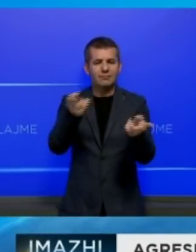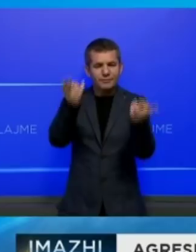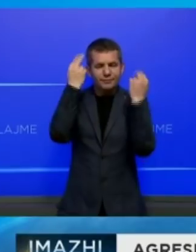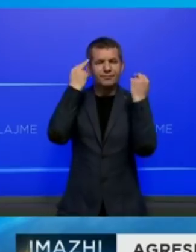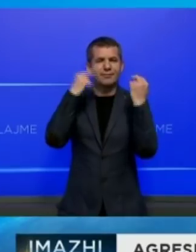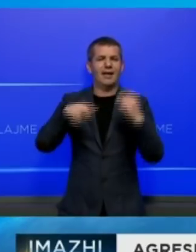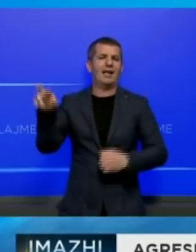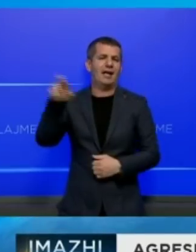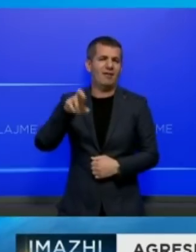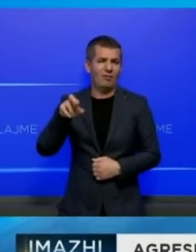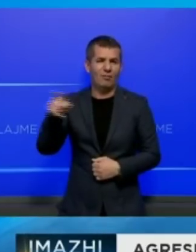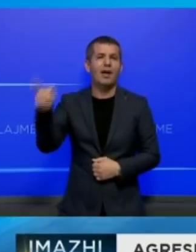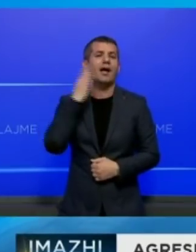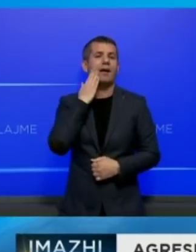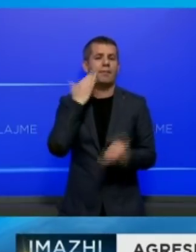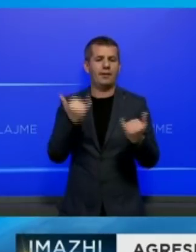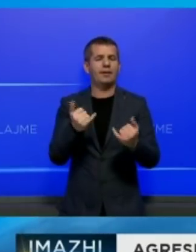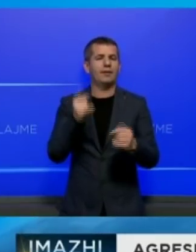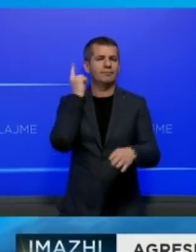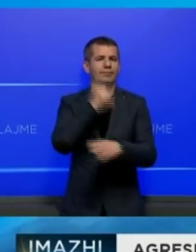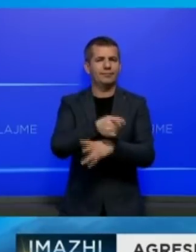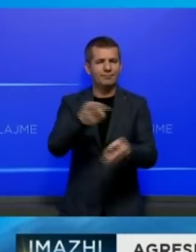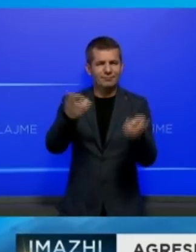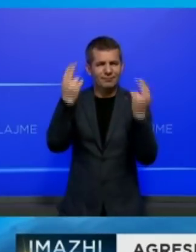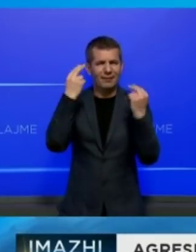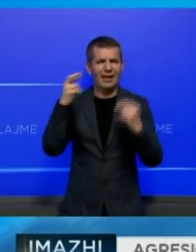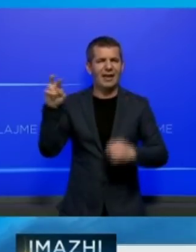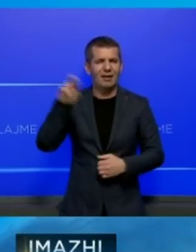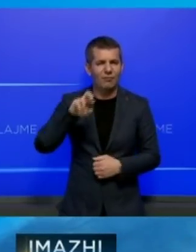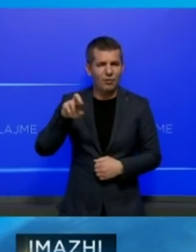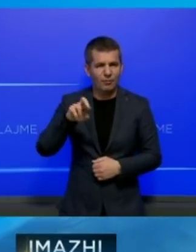Evropën. Amerikanët tani po e bëjnë këtë gjë.